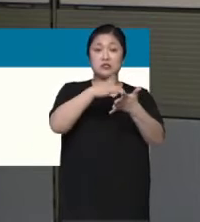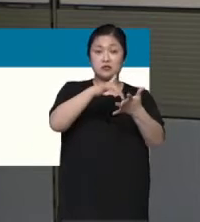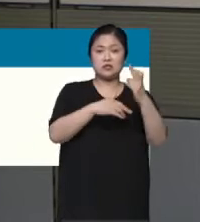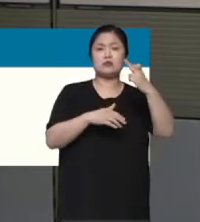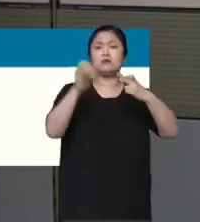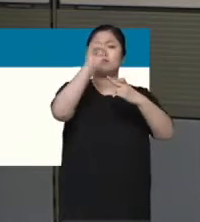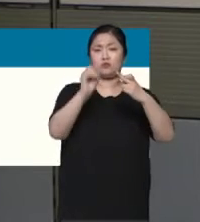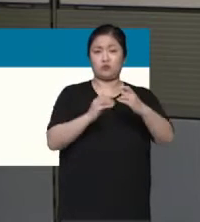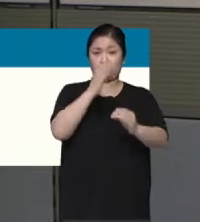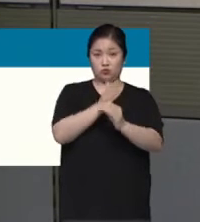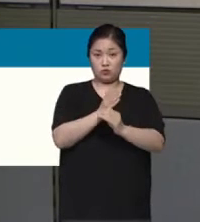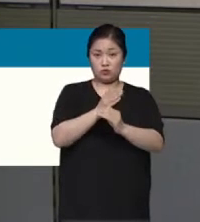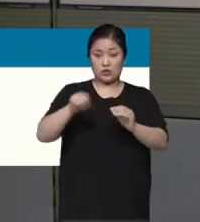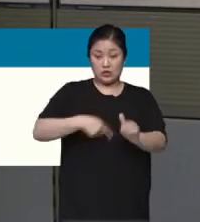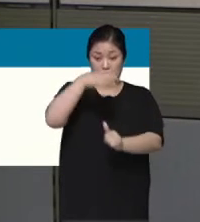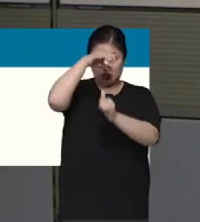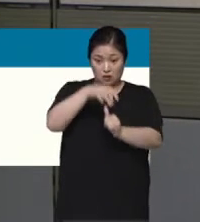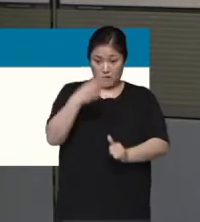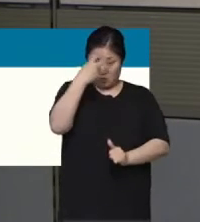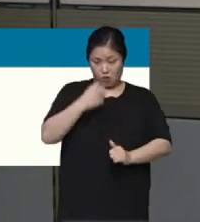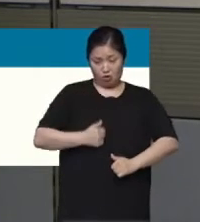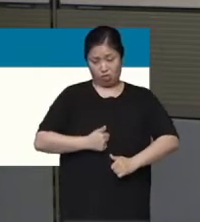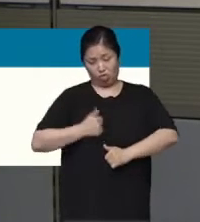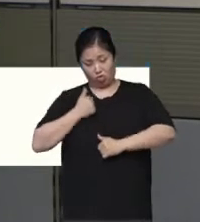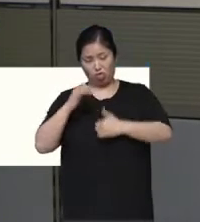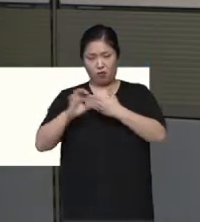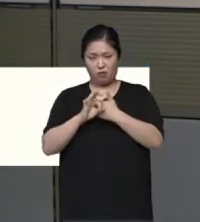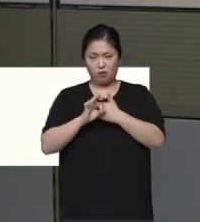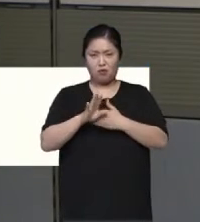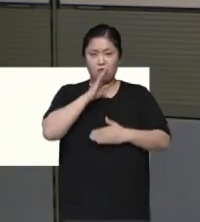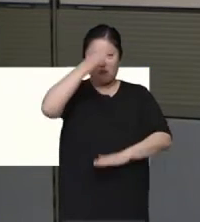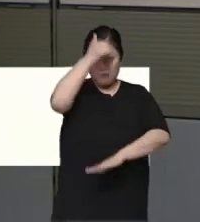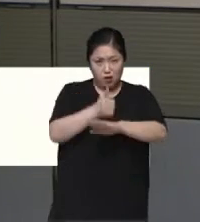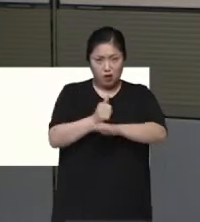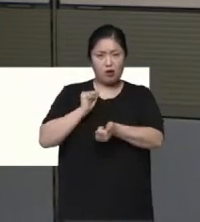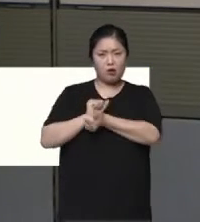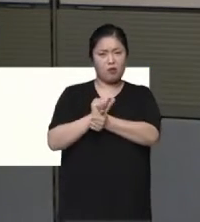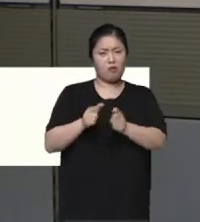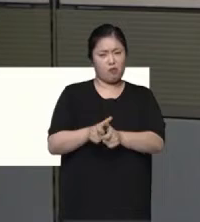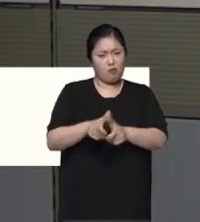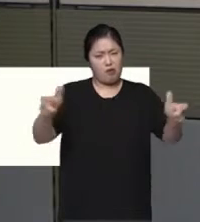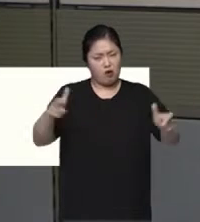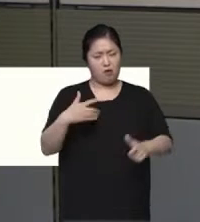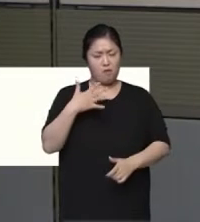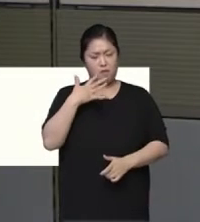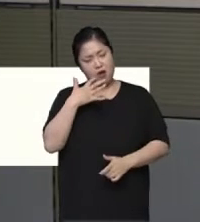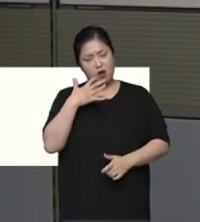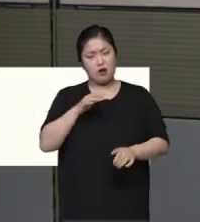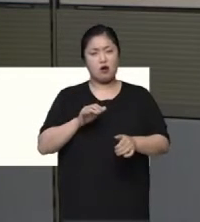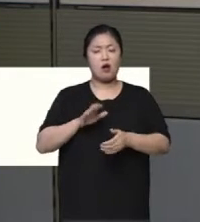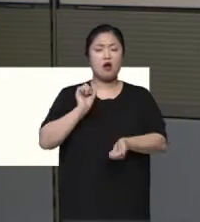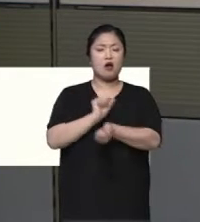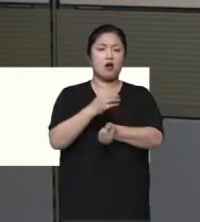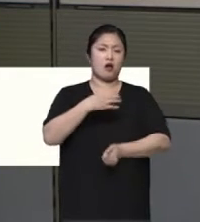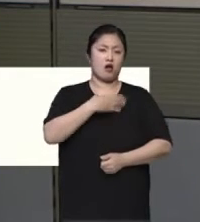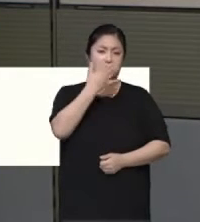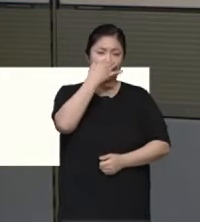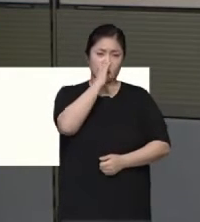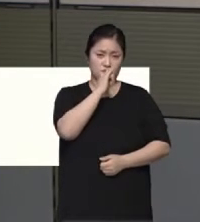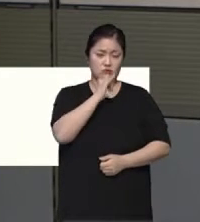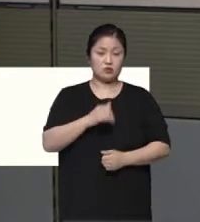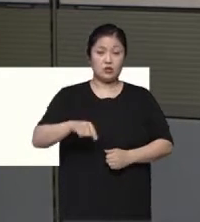12%를 나타내고 있습니다. 자가격리 관리 소홀은 자칫 감염병 확산세 악화로 이어질 우려가